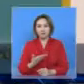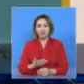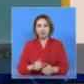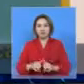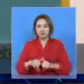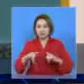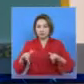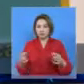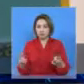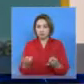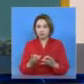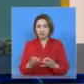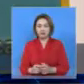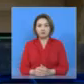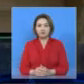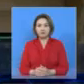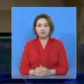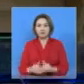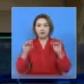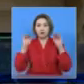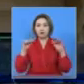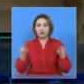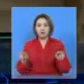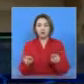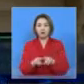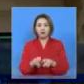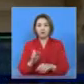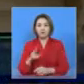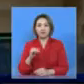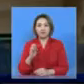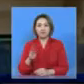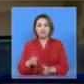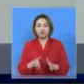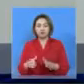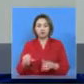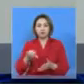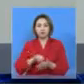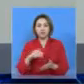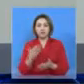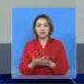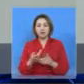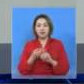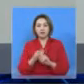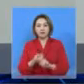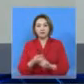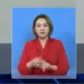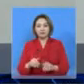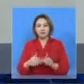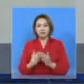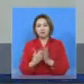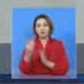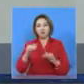алып баруымыз қажет. Өткенде ғана біз енді университетте осындай парасат жолы жобасына байланысты тиісті орталық ашылған, жоғары оқу орындары